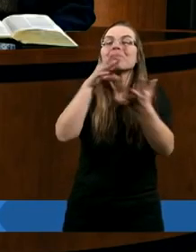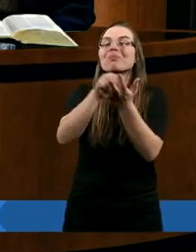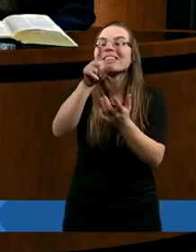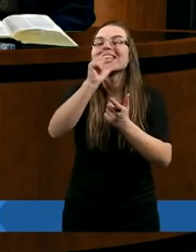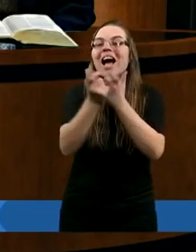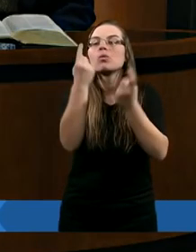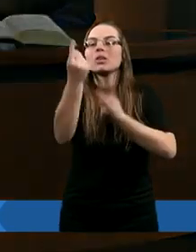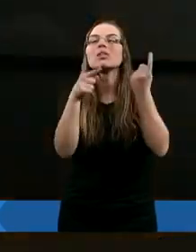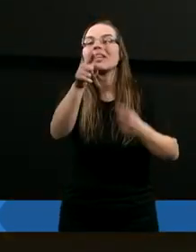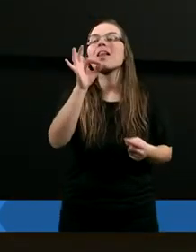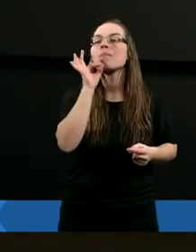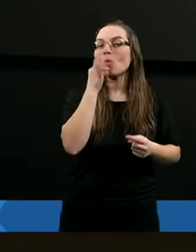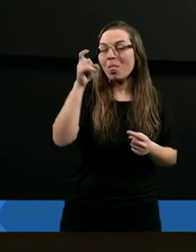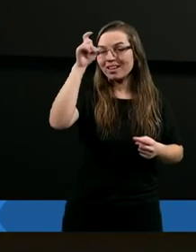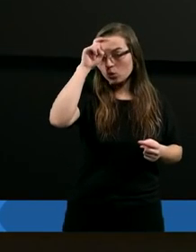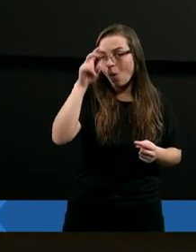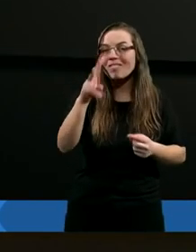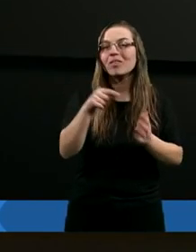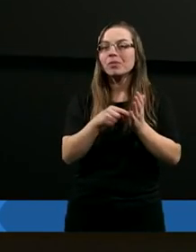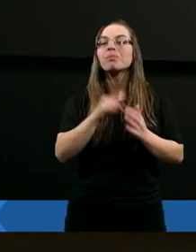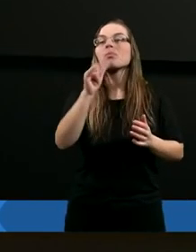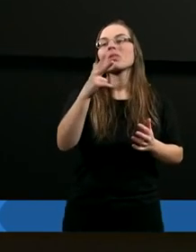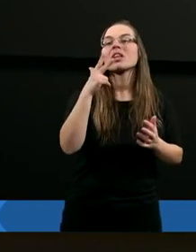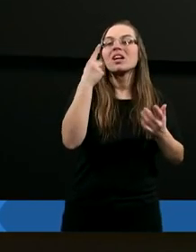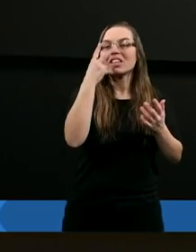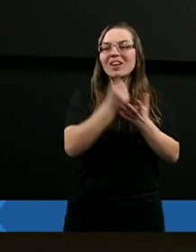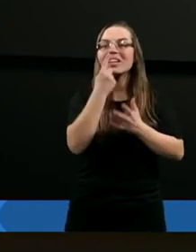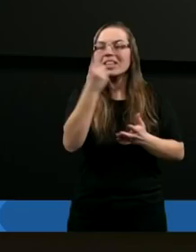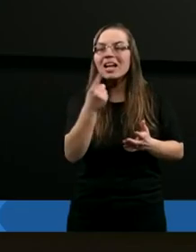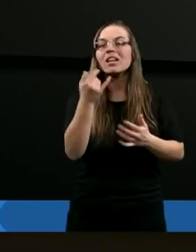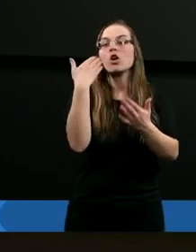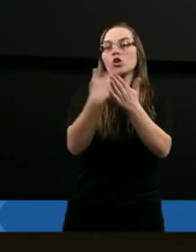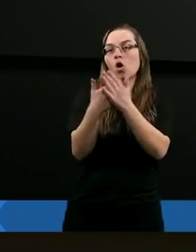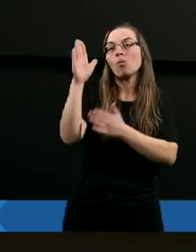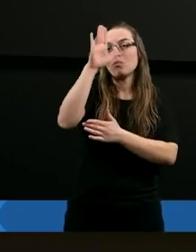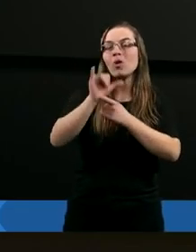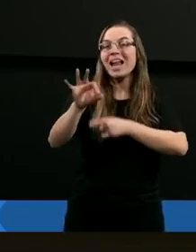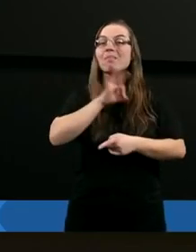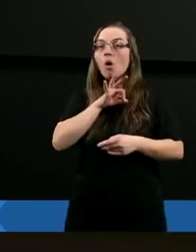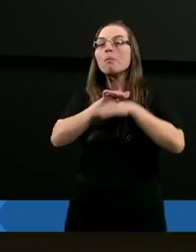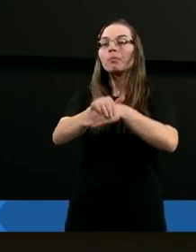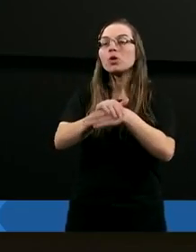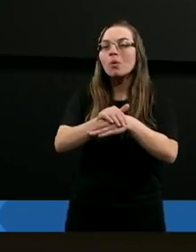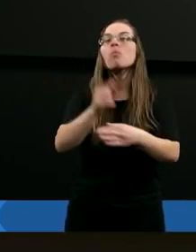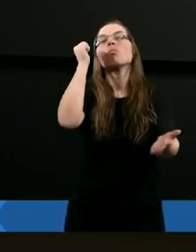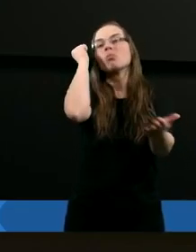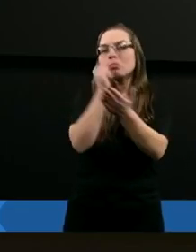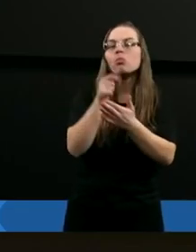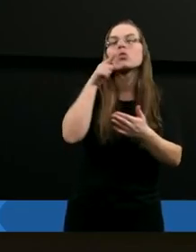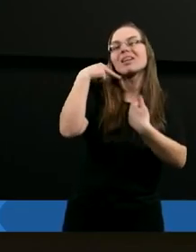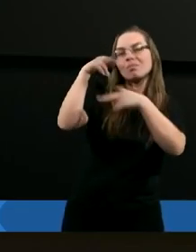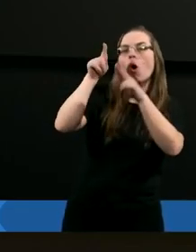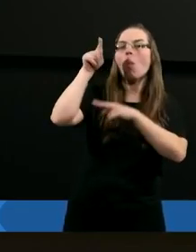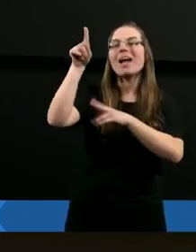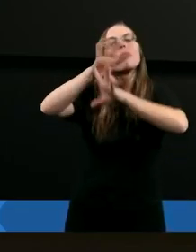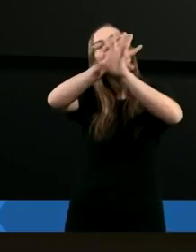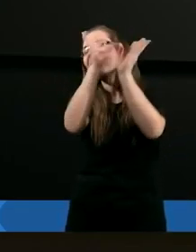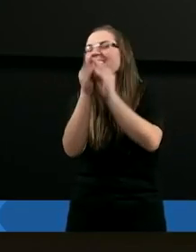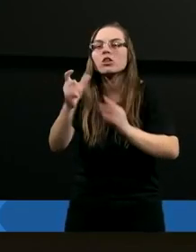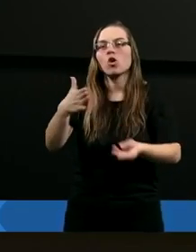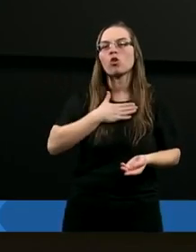sytuację. I ten młody człowiek stwierdził jedynie, skoro Bóg jest moim przyjacielem, to muszę mu oddać wszystko, co mam.